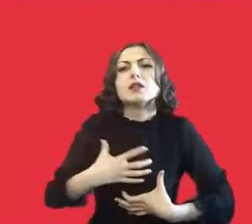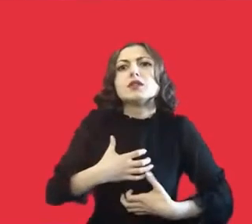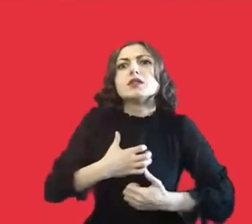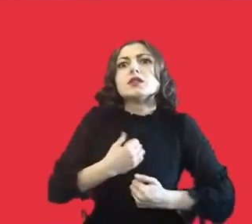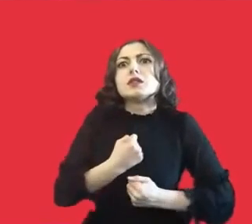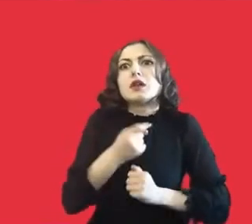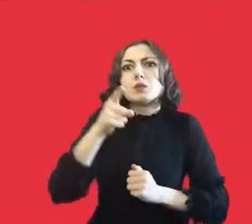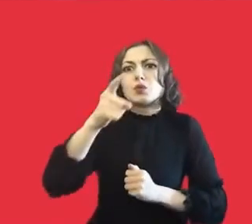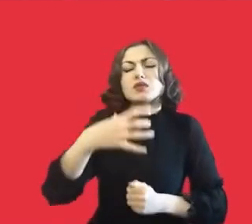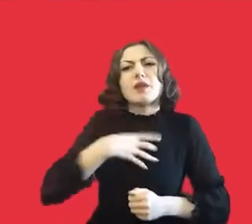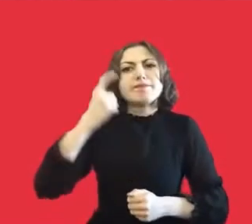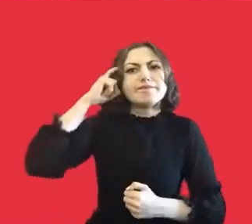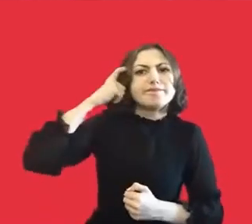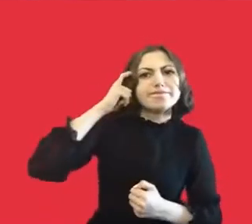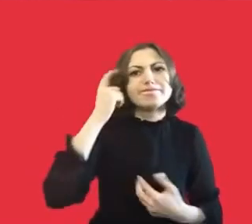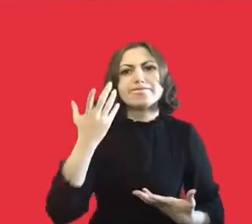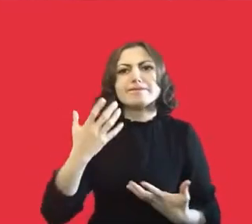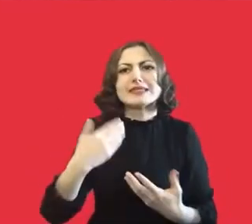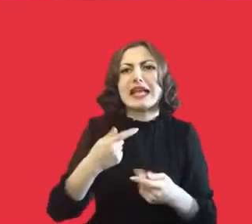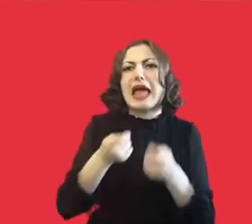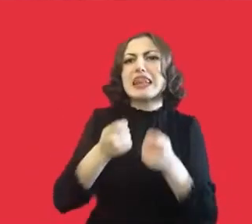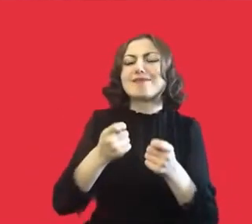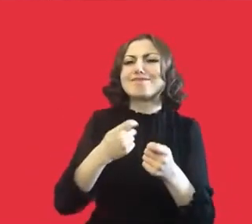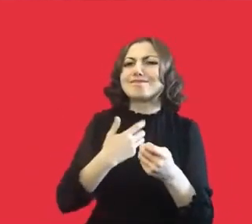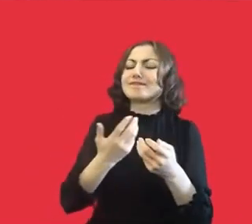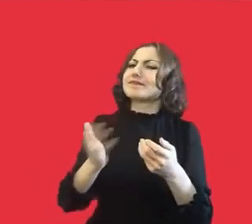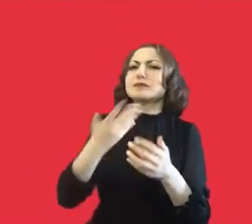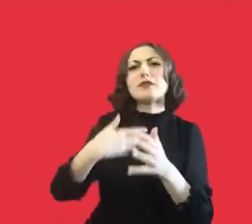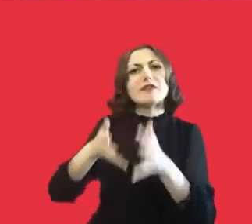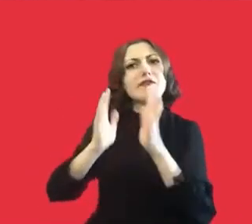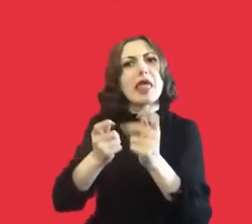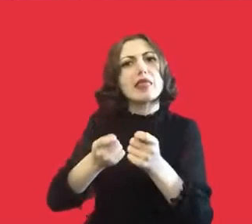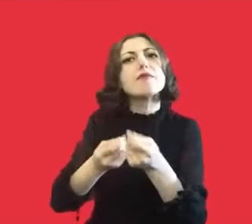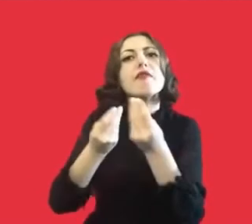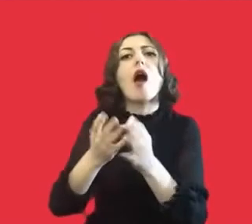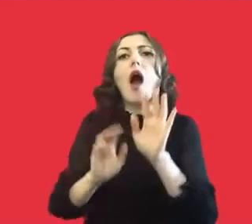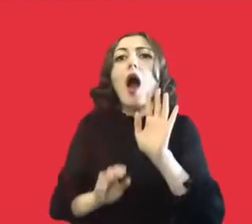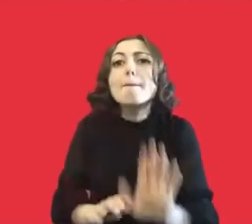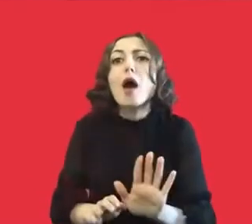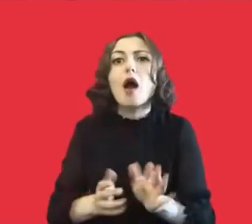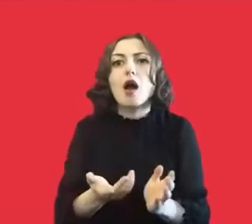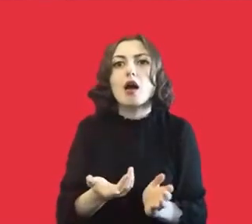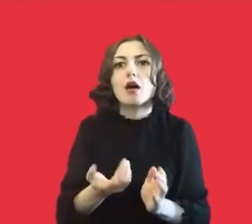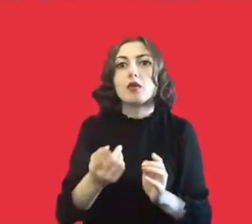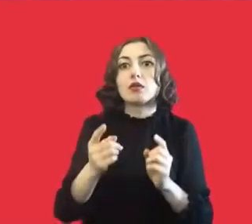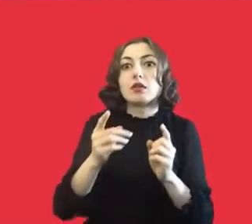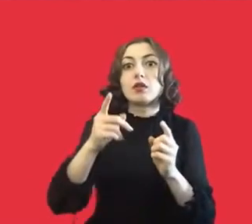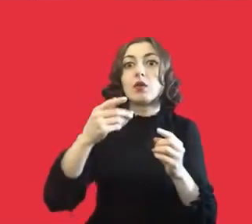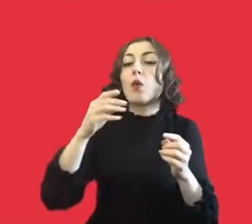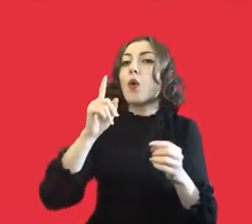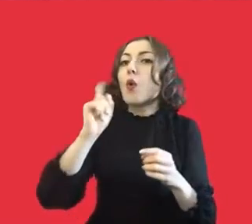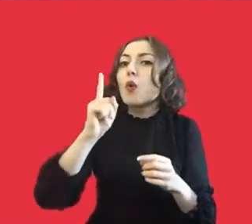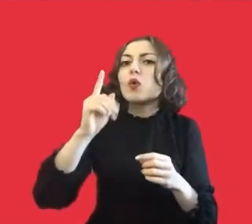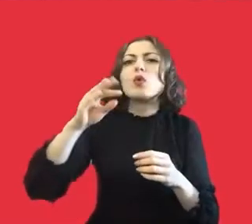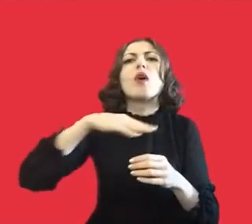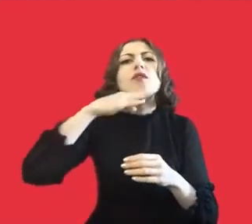çapında yani eğitim faaliyetlerini vermeye devam ediyordu ama o kadar yani hocaları yurt dışına çıkmış,